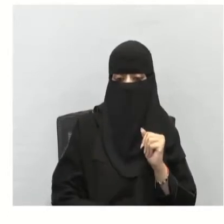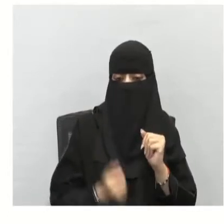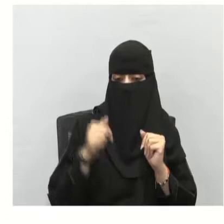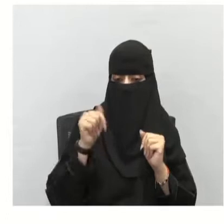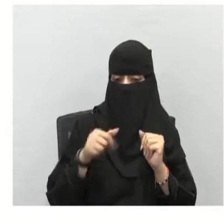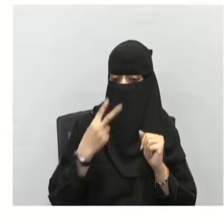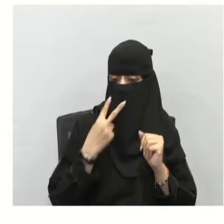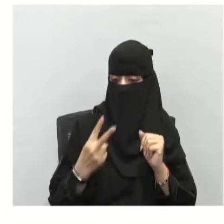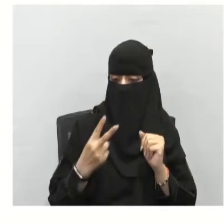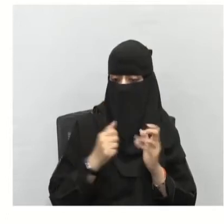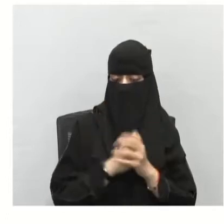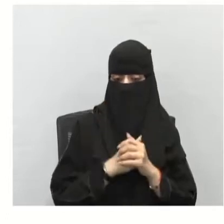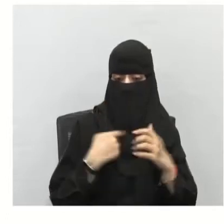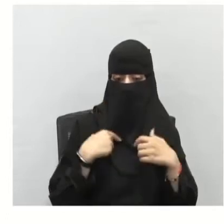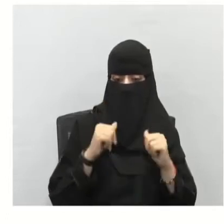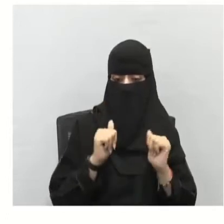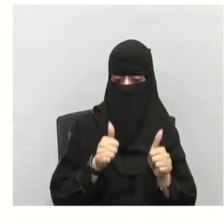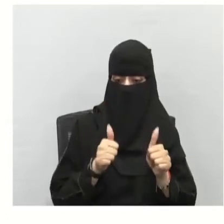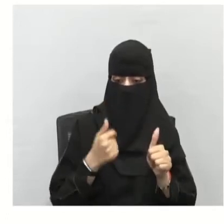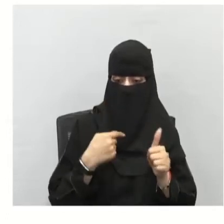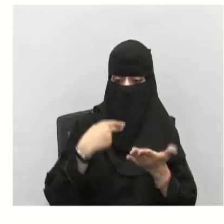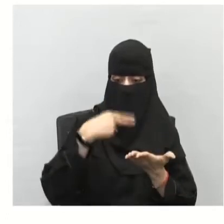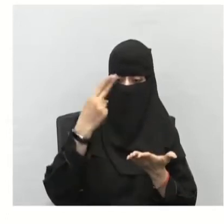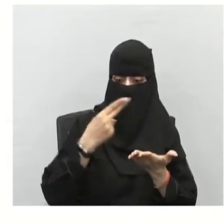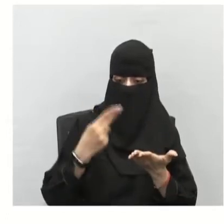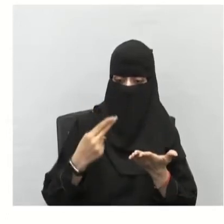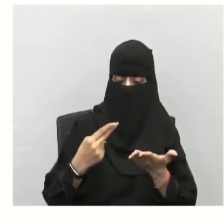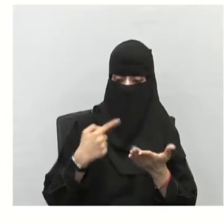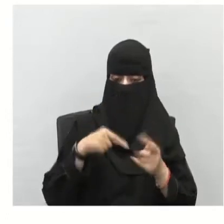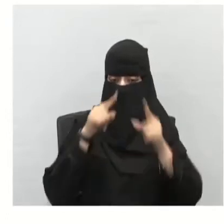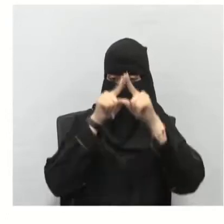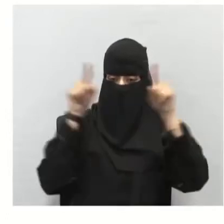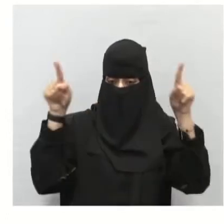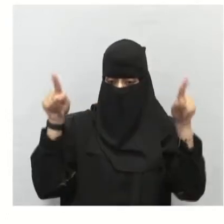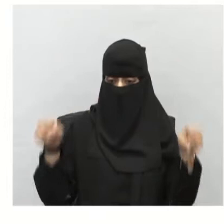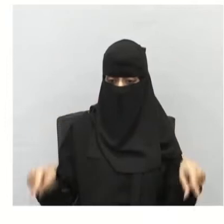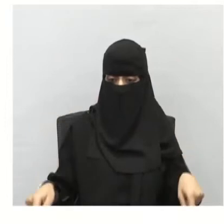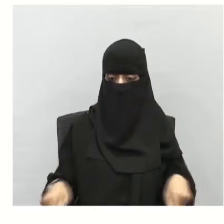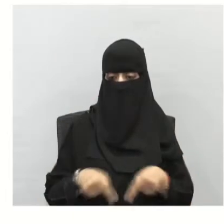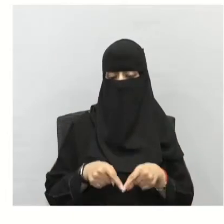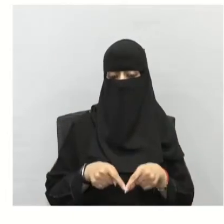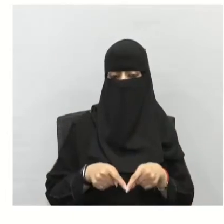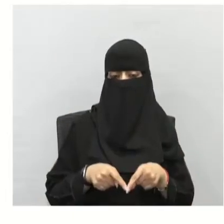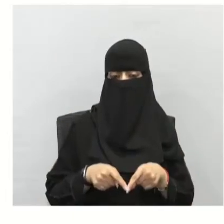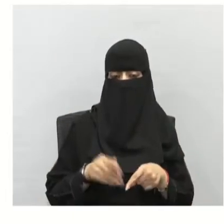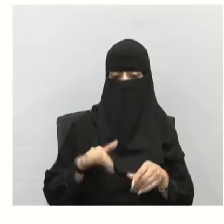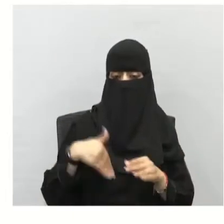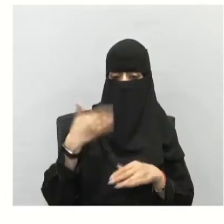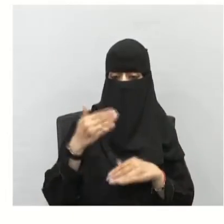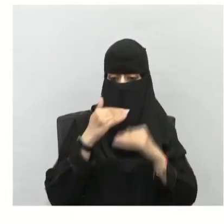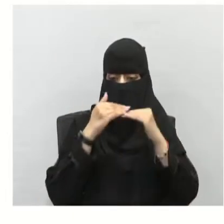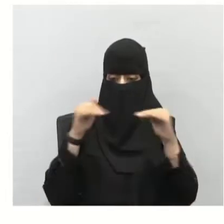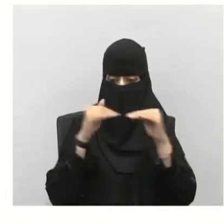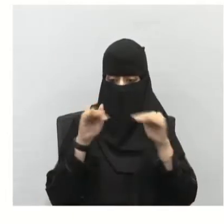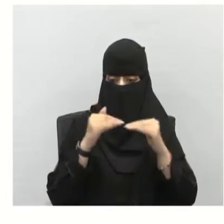الآن لاحظوا معي، أستطيع الآن أبدأ برسم مستطيل مربع كبير، ثم بعد ذلك أقسم إلى